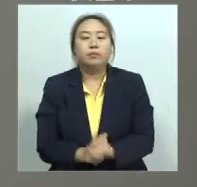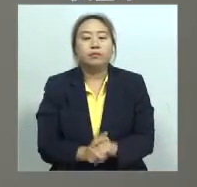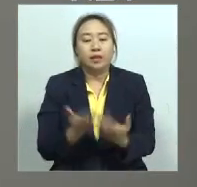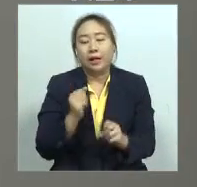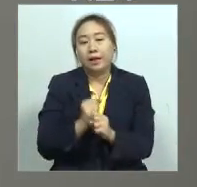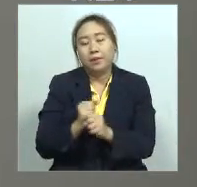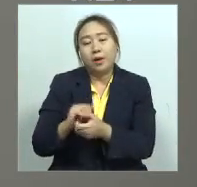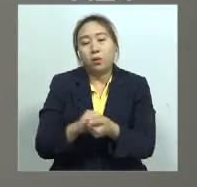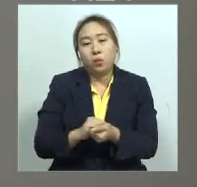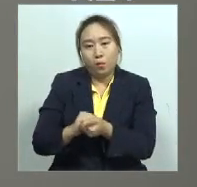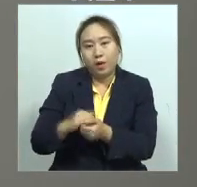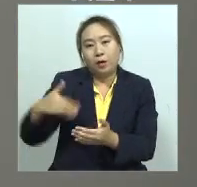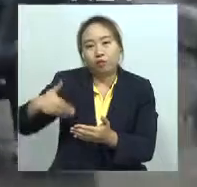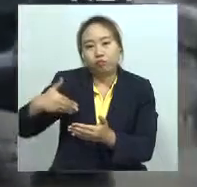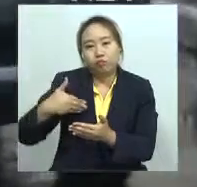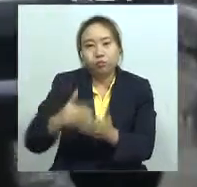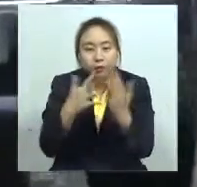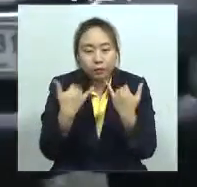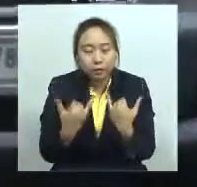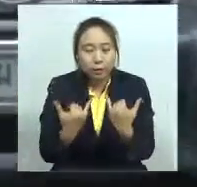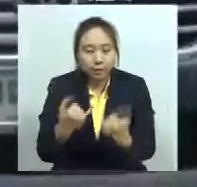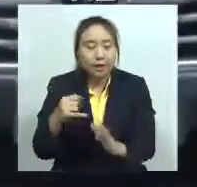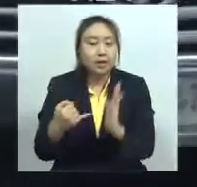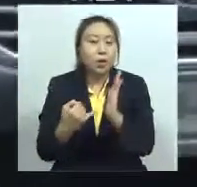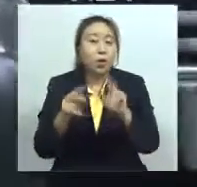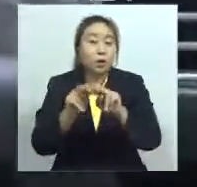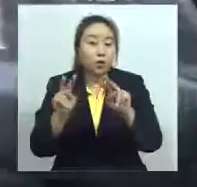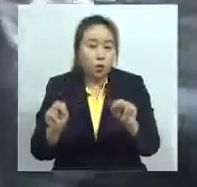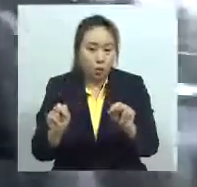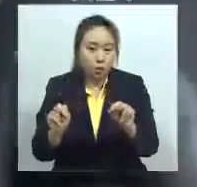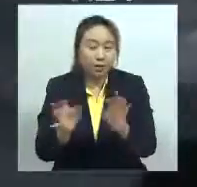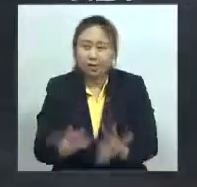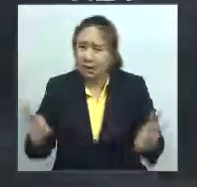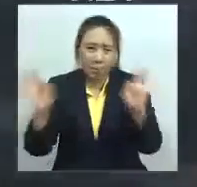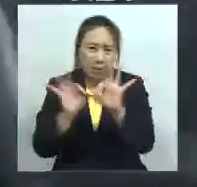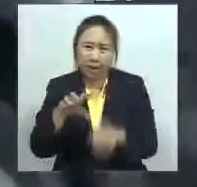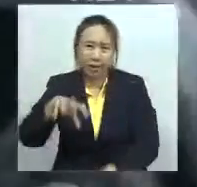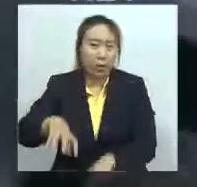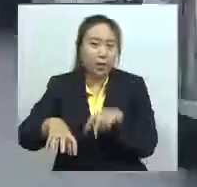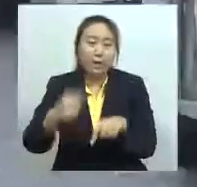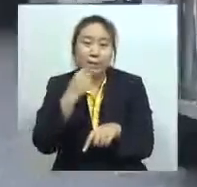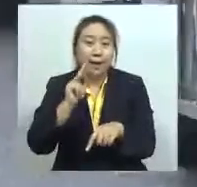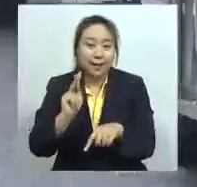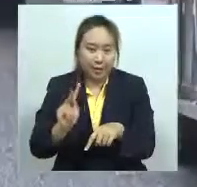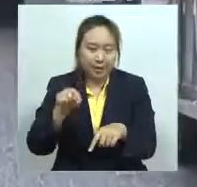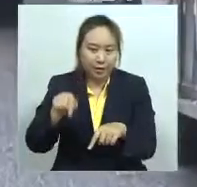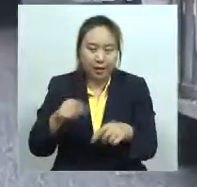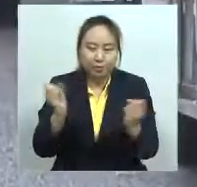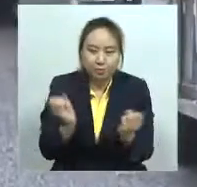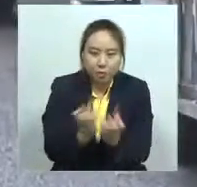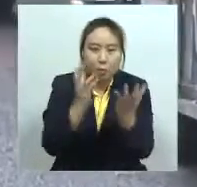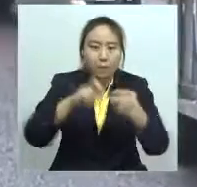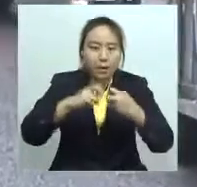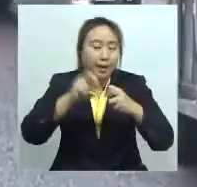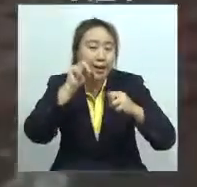างต่อเนื่องส่งผลให้ปัจจุบันพื้นที่จังหวัดนนทบุรีโดยเฉพาะเขตเทศบาลนครปากเกร็ดสามารถลดผลกระทบจากปั